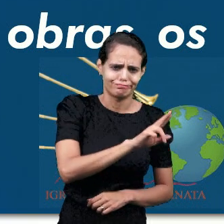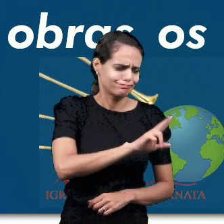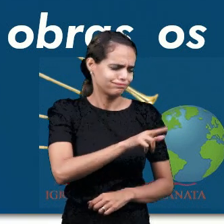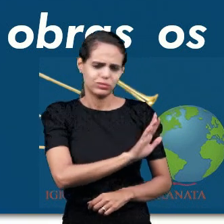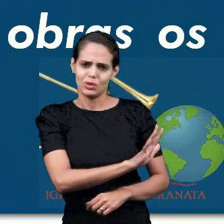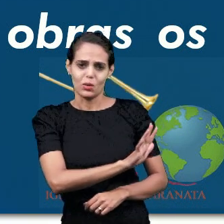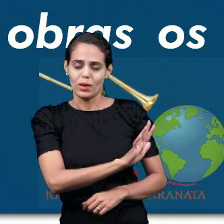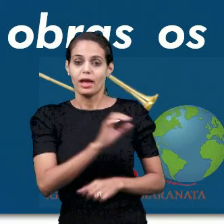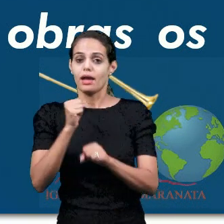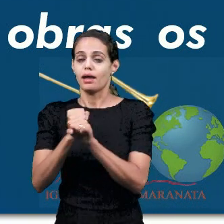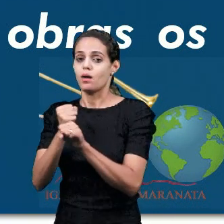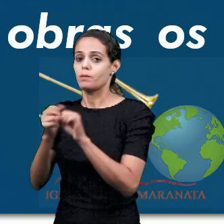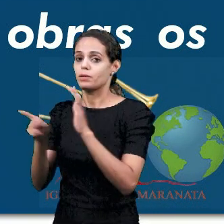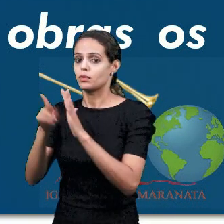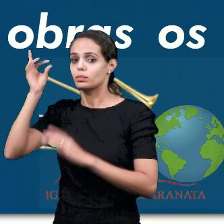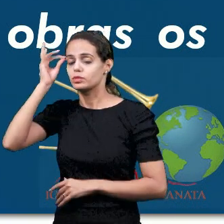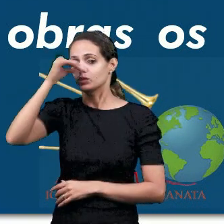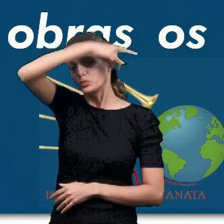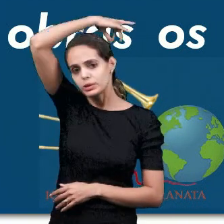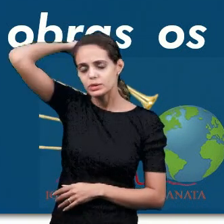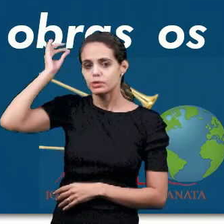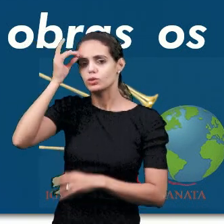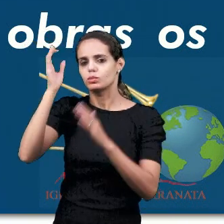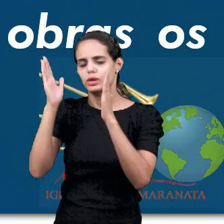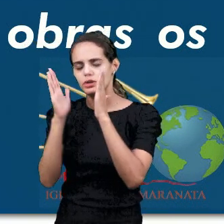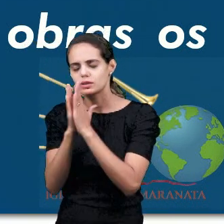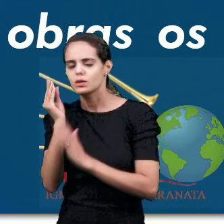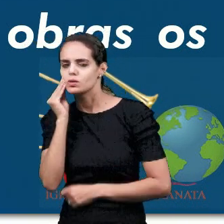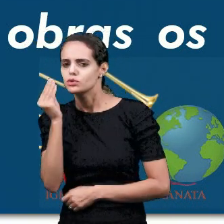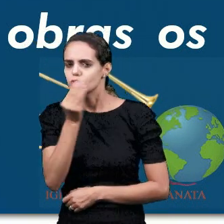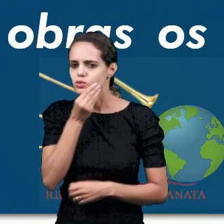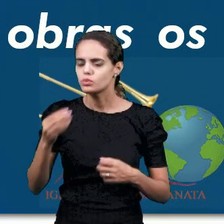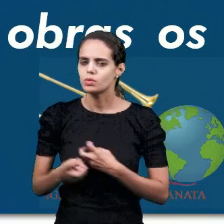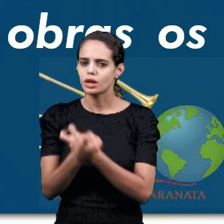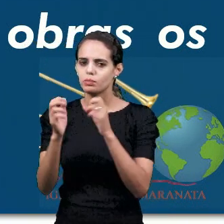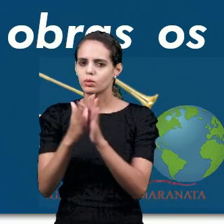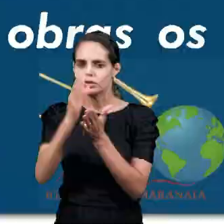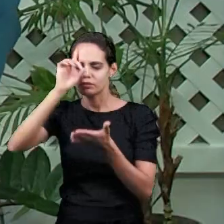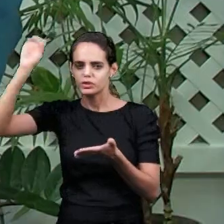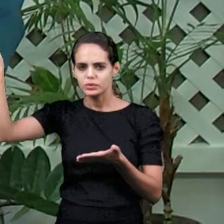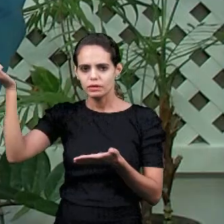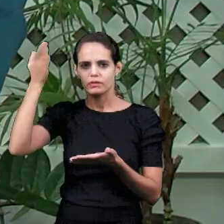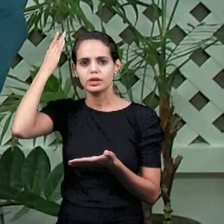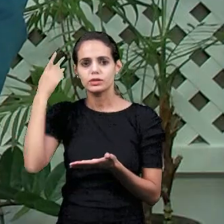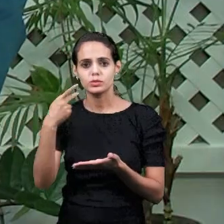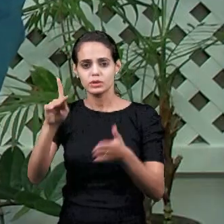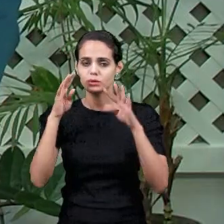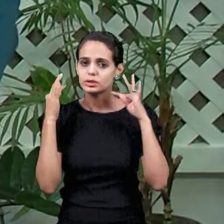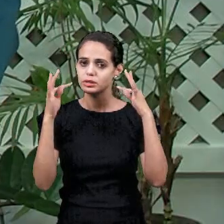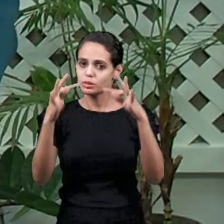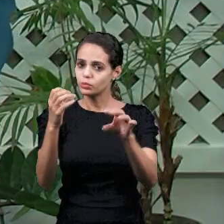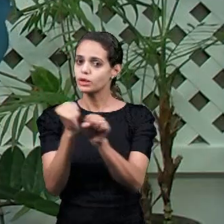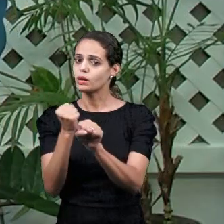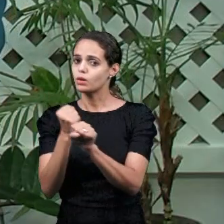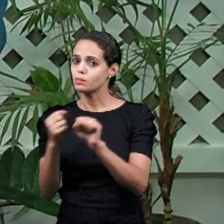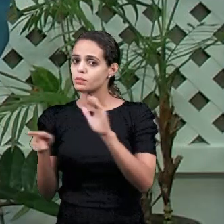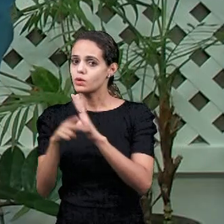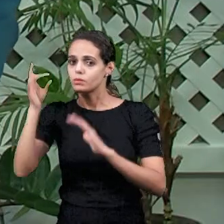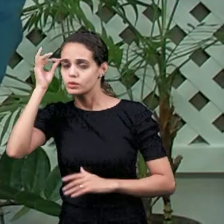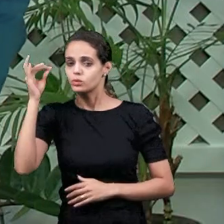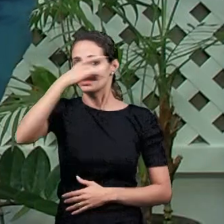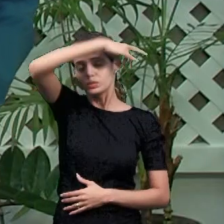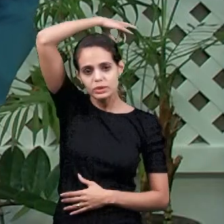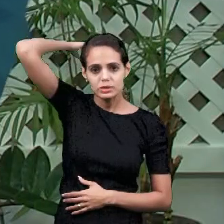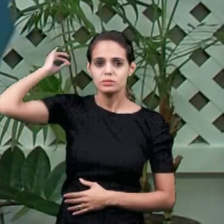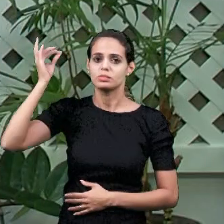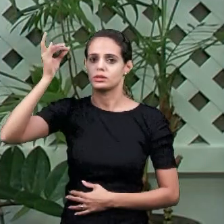l'Esprit. Le jeûne, la prière, la prière par le sang de Jésus, la parole révélée, votre témoignage, ce sont les œuvres de l'Esprit que ces